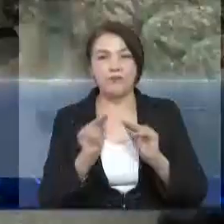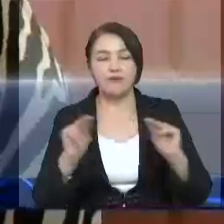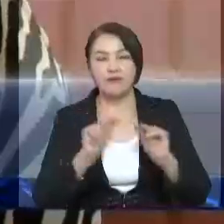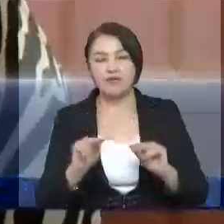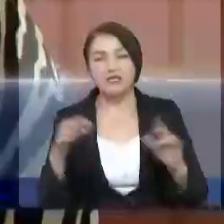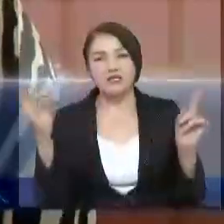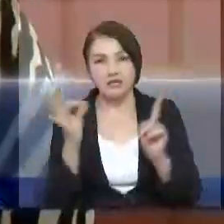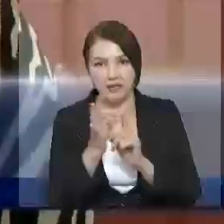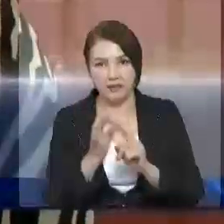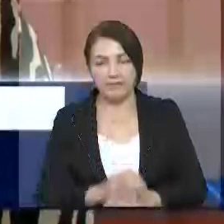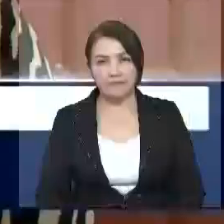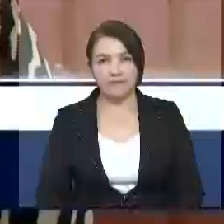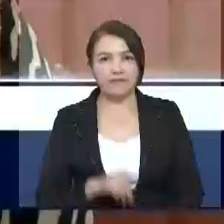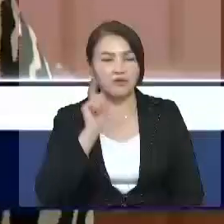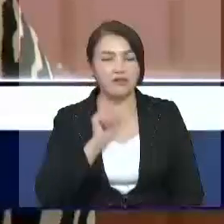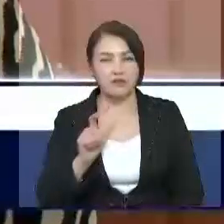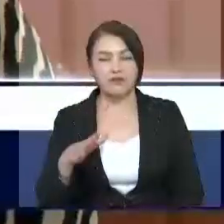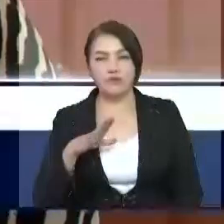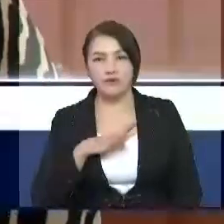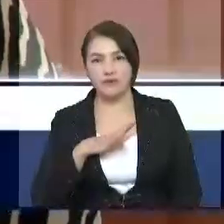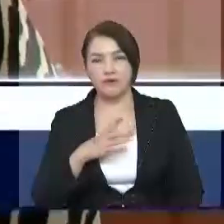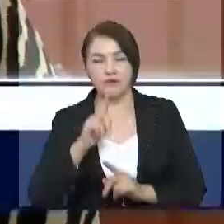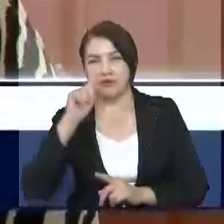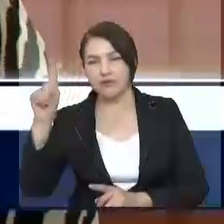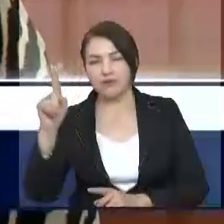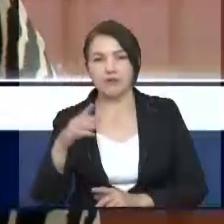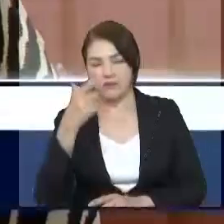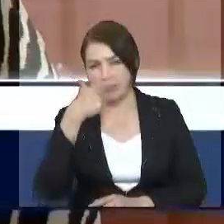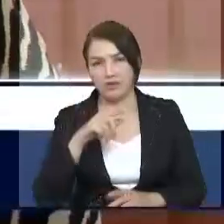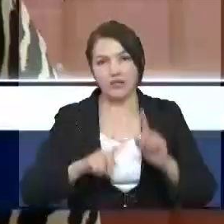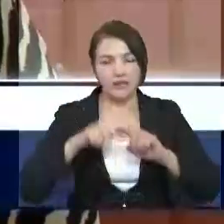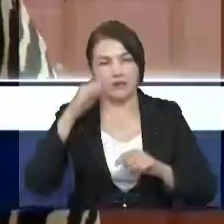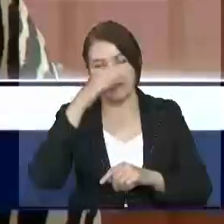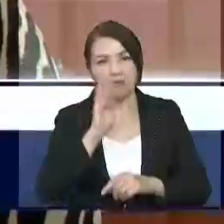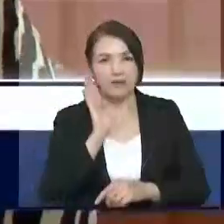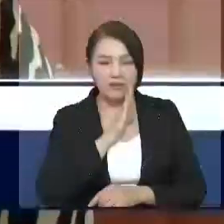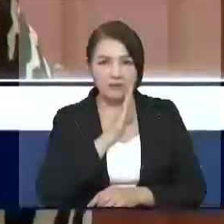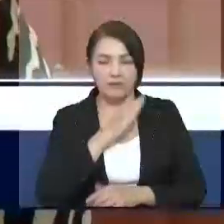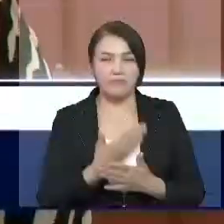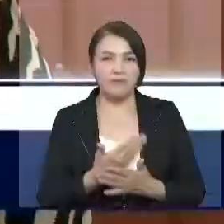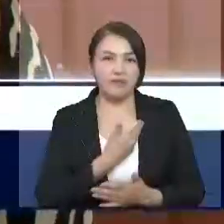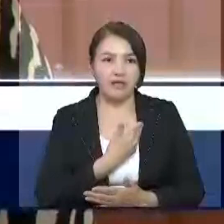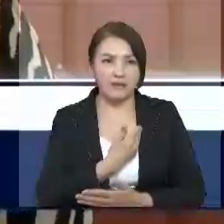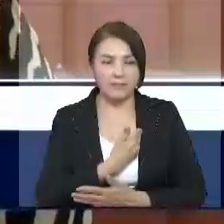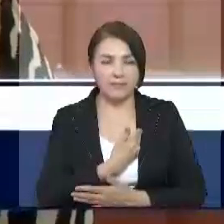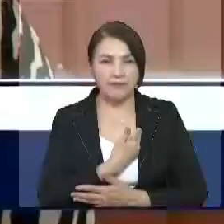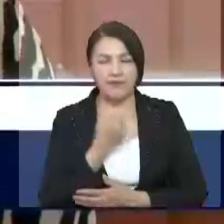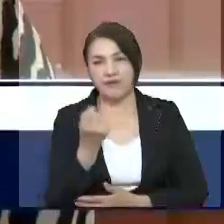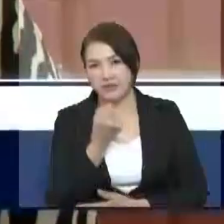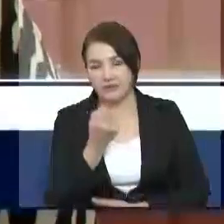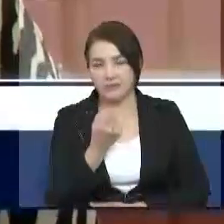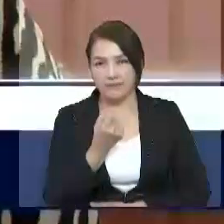целях это молодые люди которые находятся Вдали от своих родителей от своих отцов матерей и хотелось бы хоть